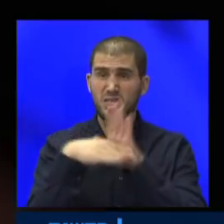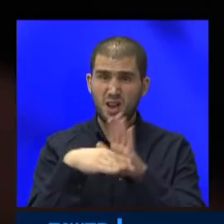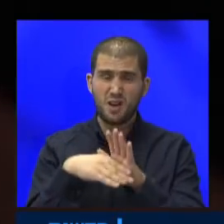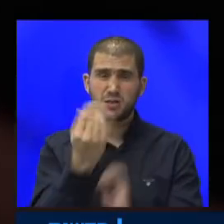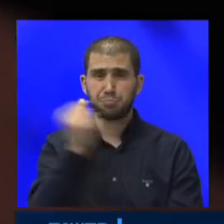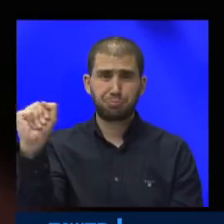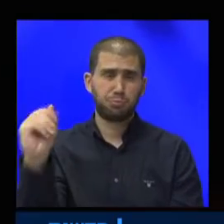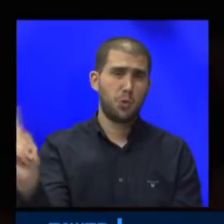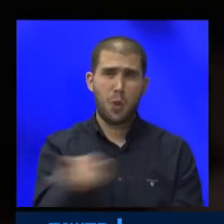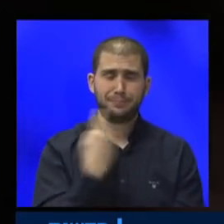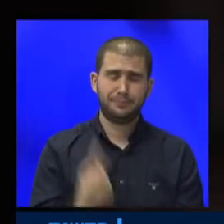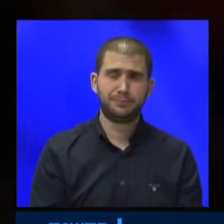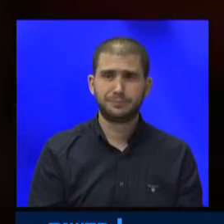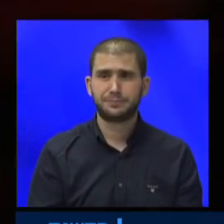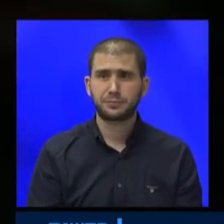מלהישמר.